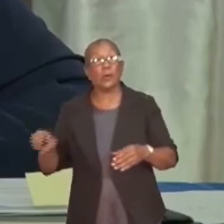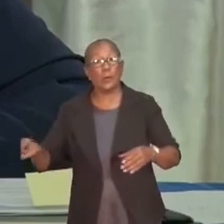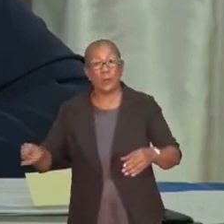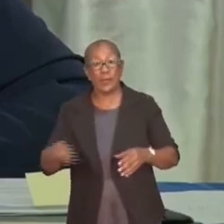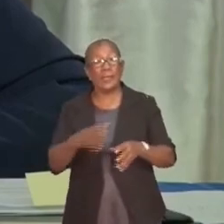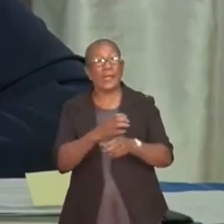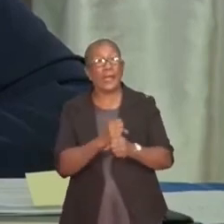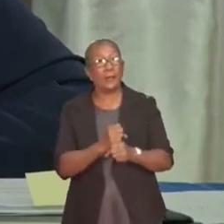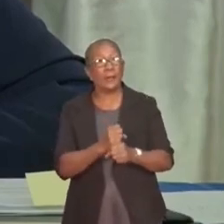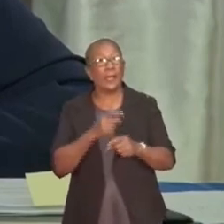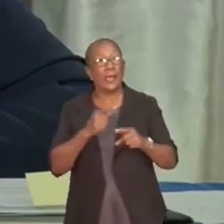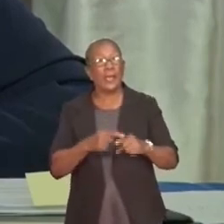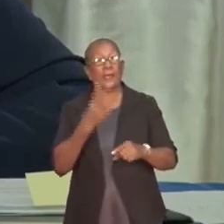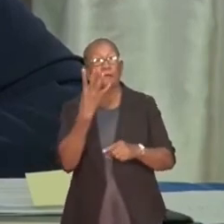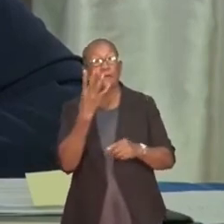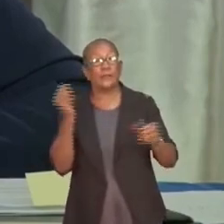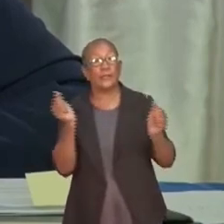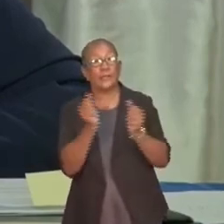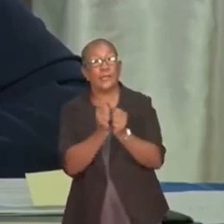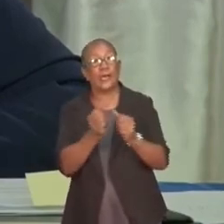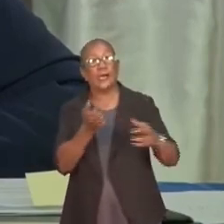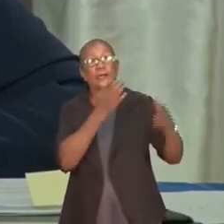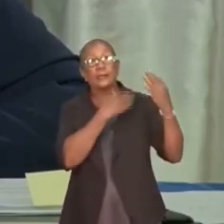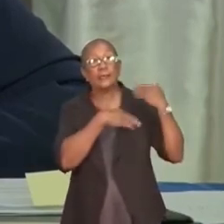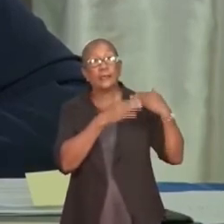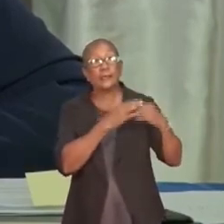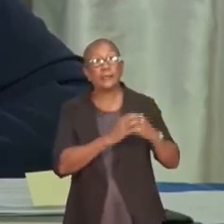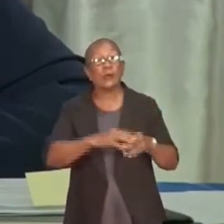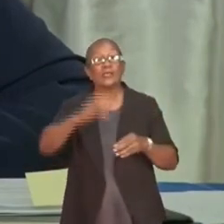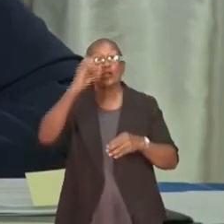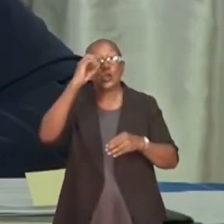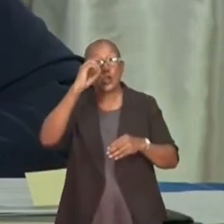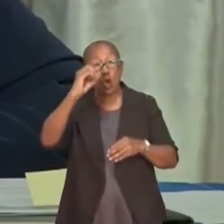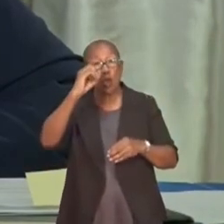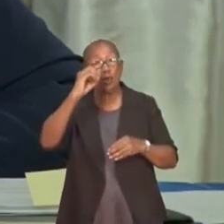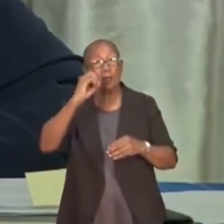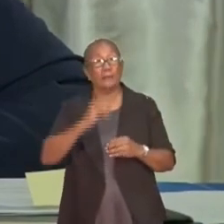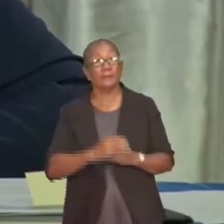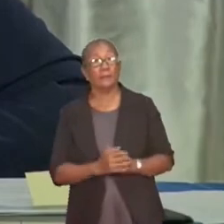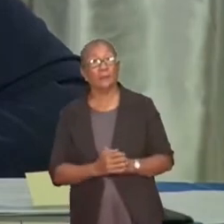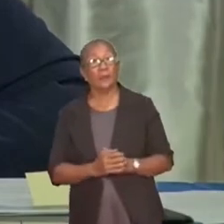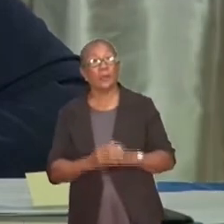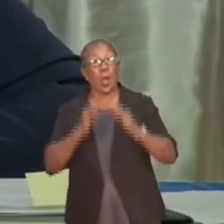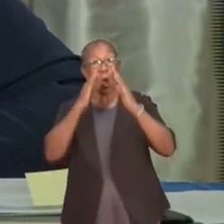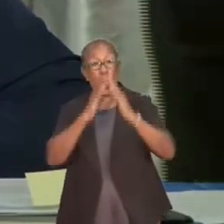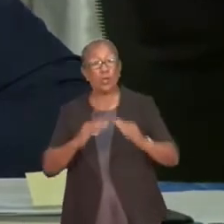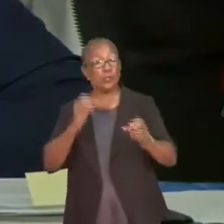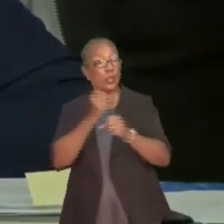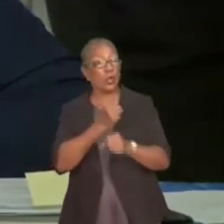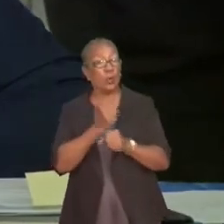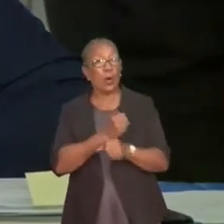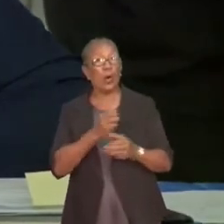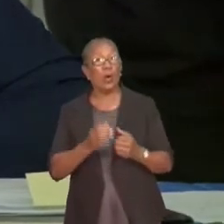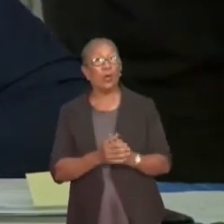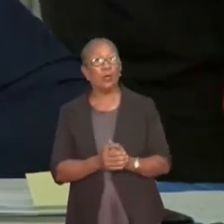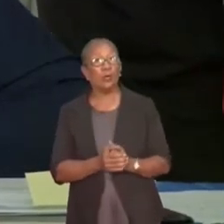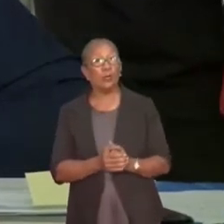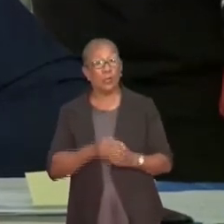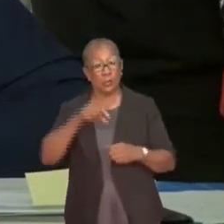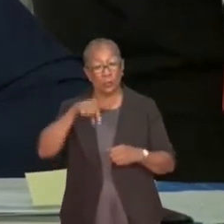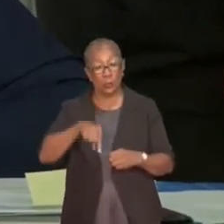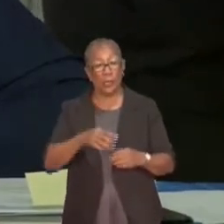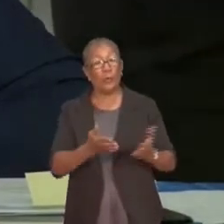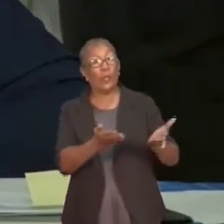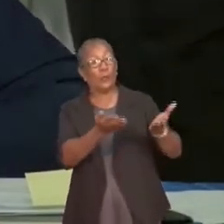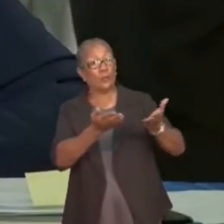En in 4 jaar tijd was er 0 huizen gebouwd. We hebben toen het bezoek